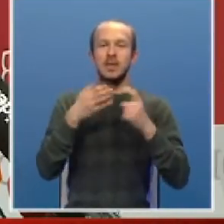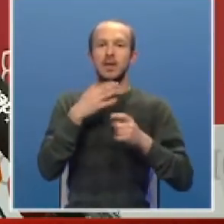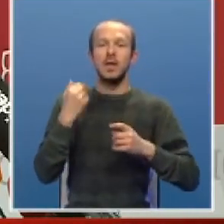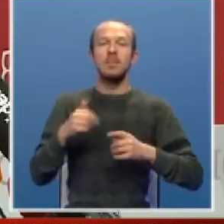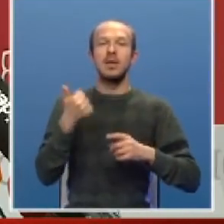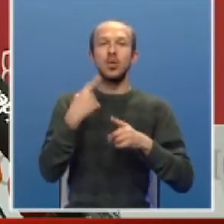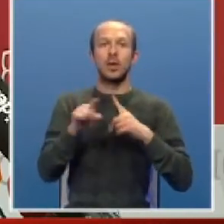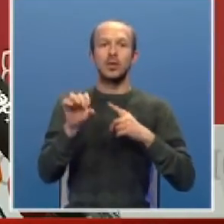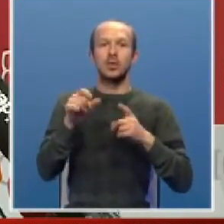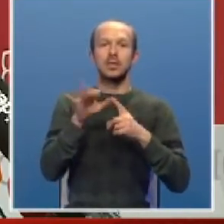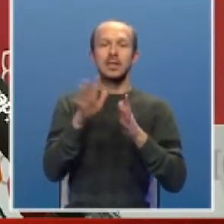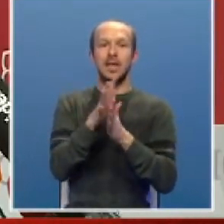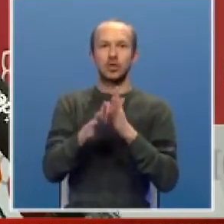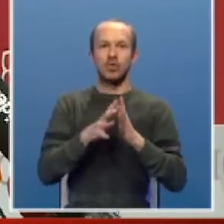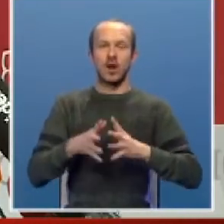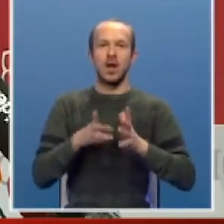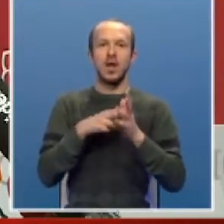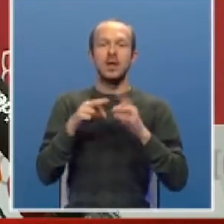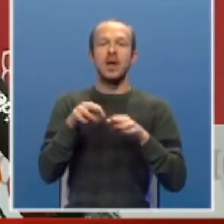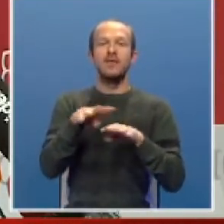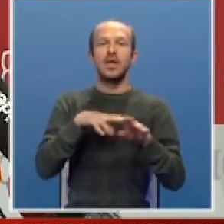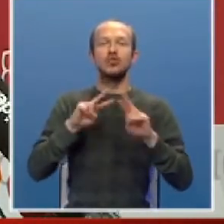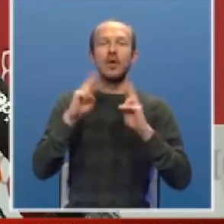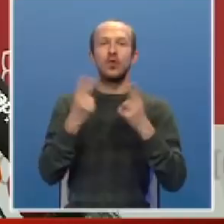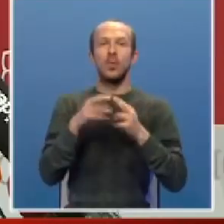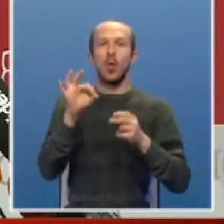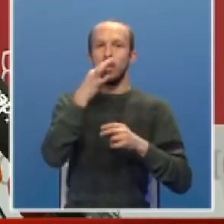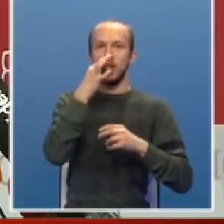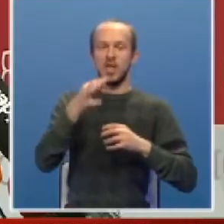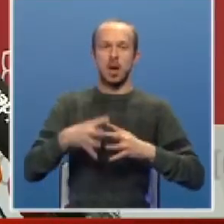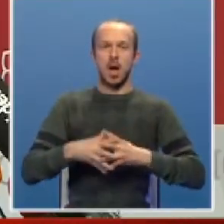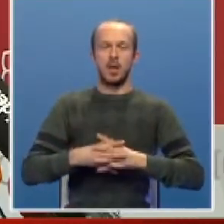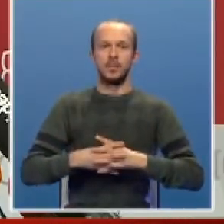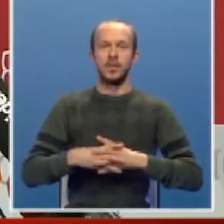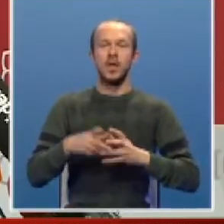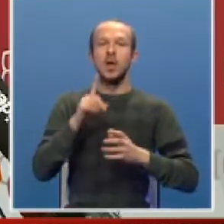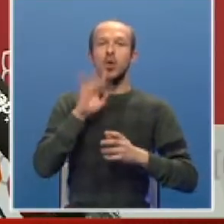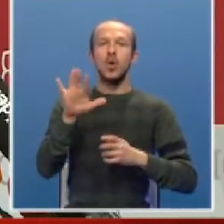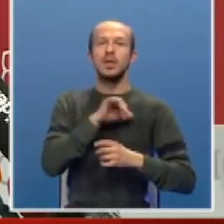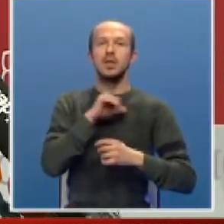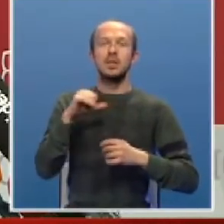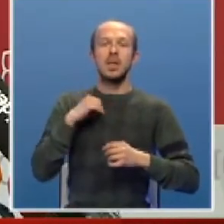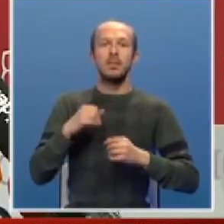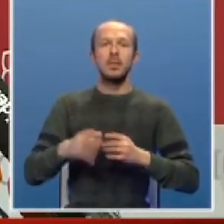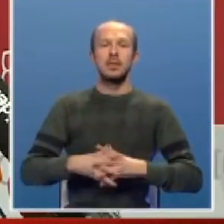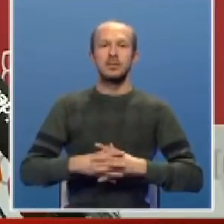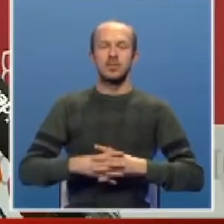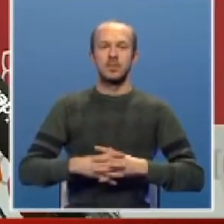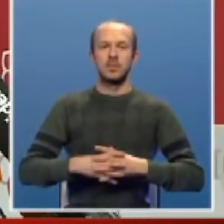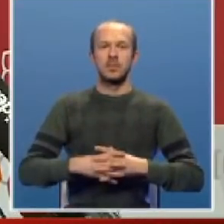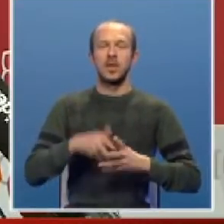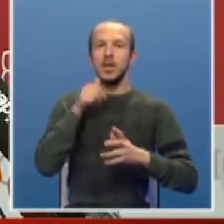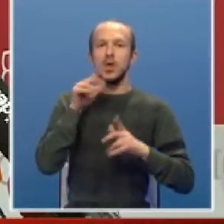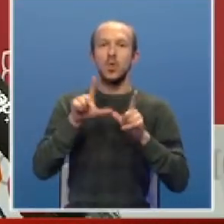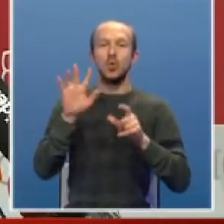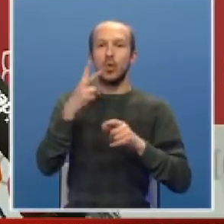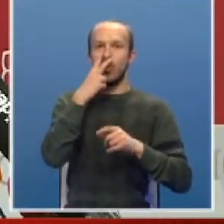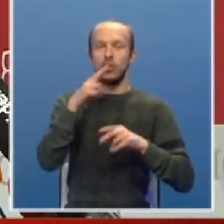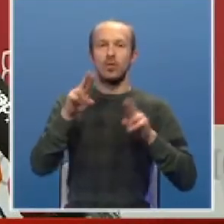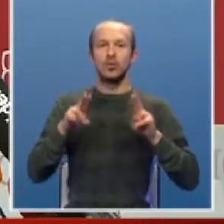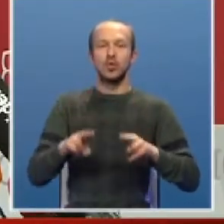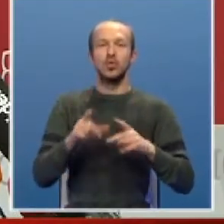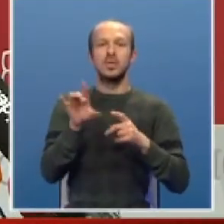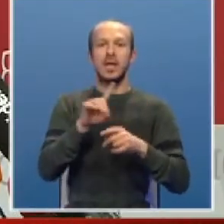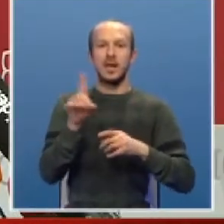nijednog razloga da se razgovara na Vijeću Evrope o pitanjima koje ona sami isforsirali i da u tom pogledu apsolutno